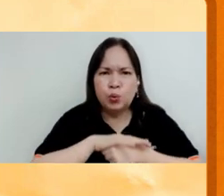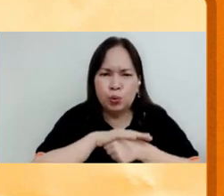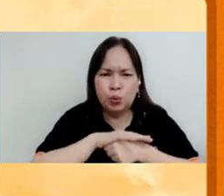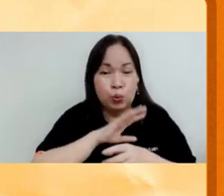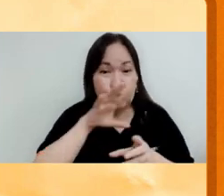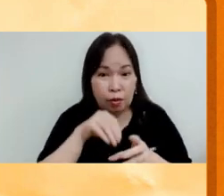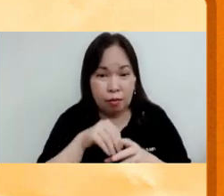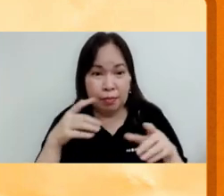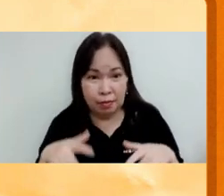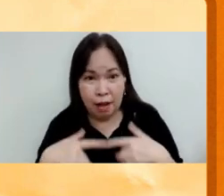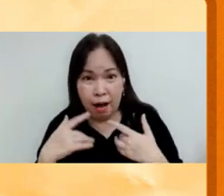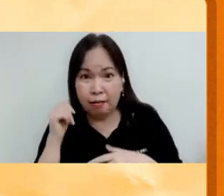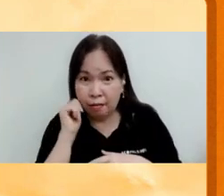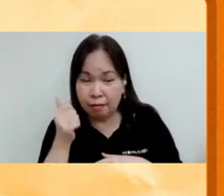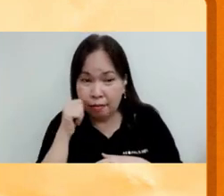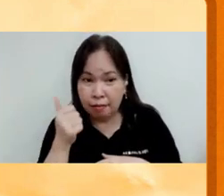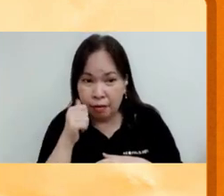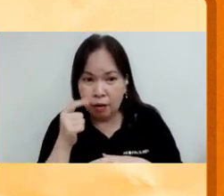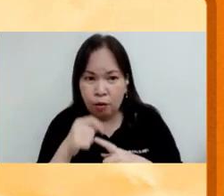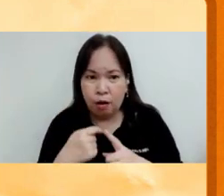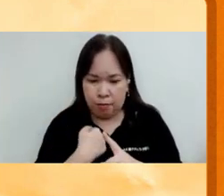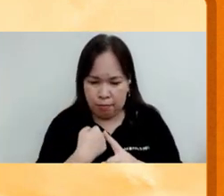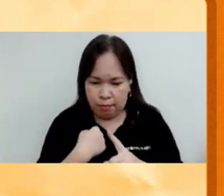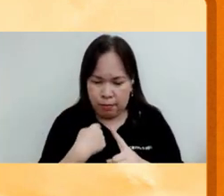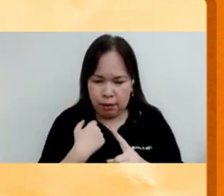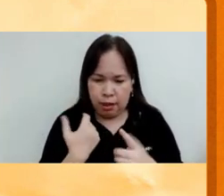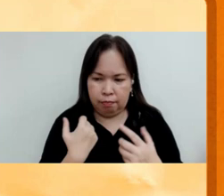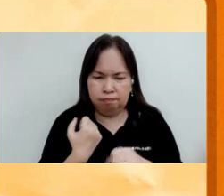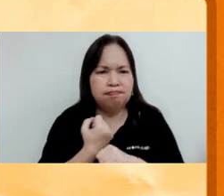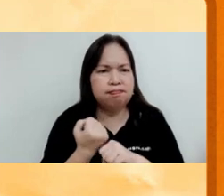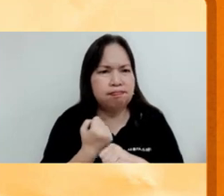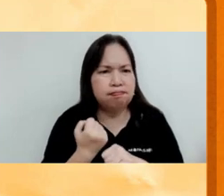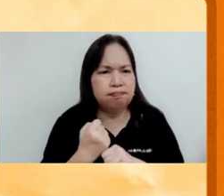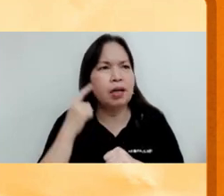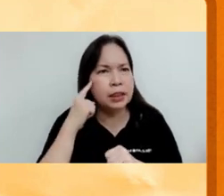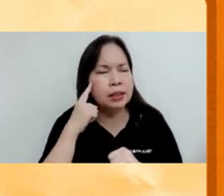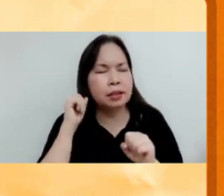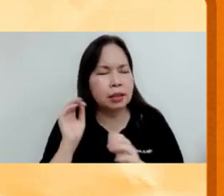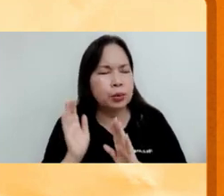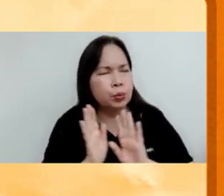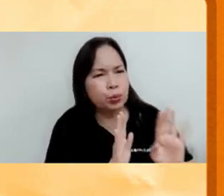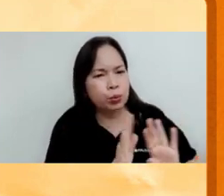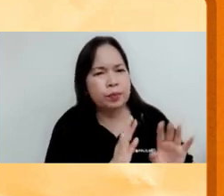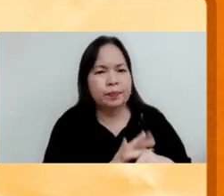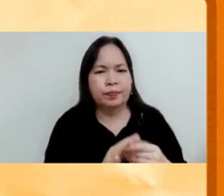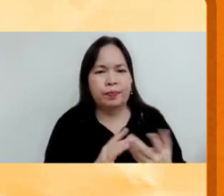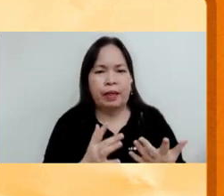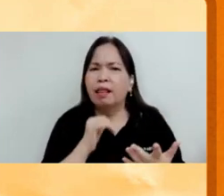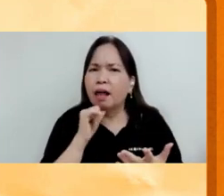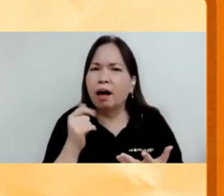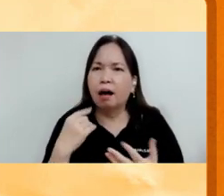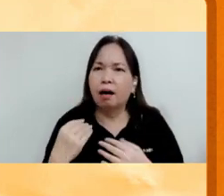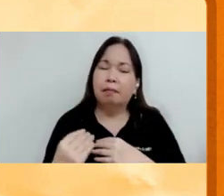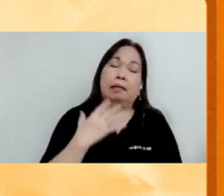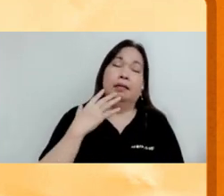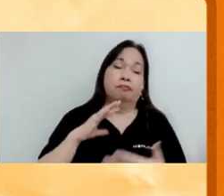buhay, gusto nating palakasin ang ating stress resilience at mapalayo tayo sa stress vulnerability.